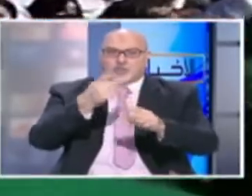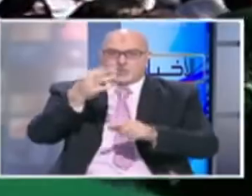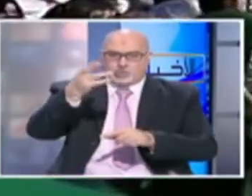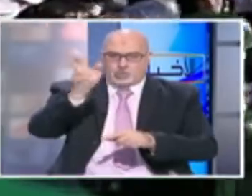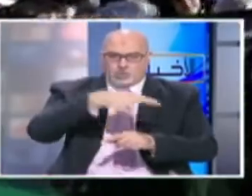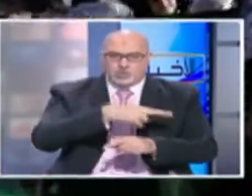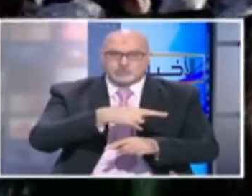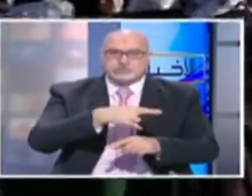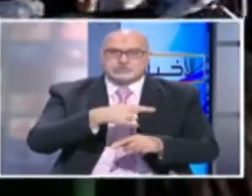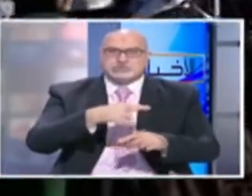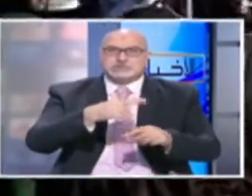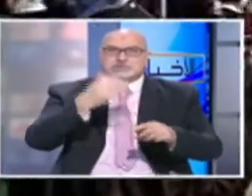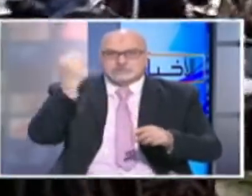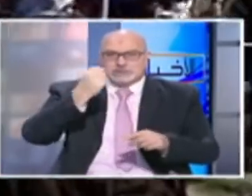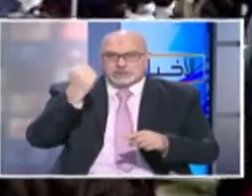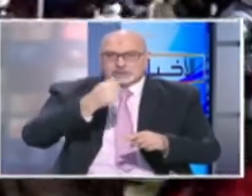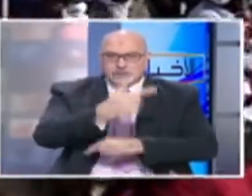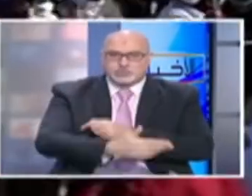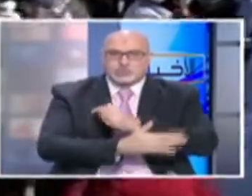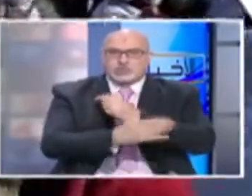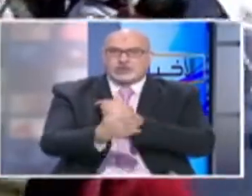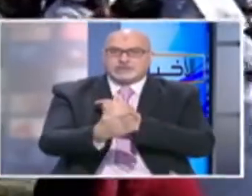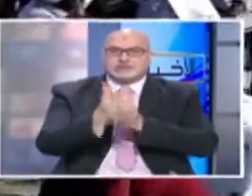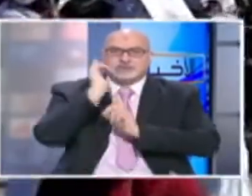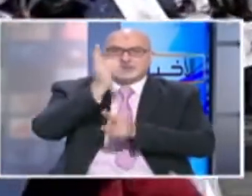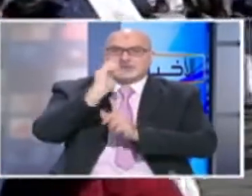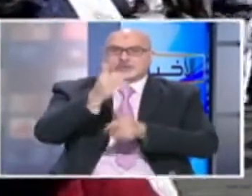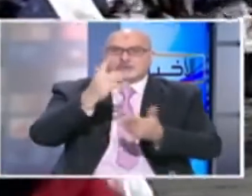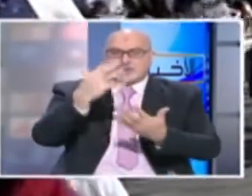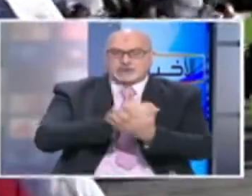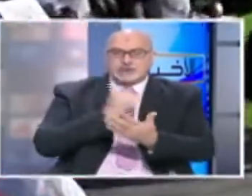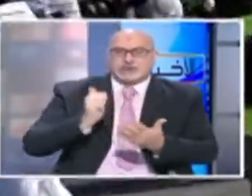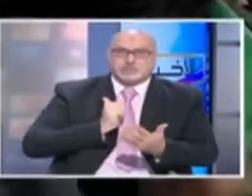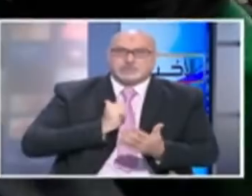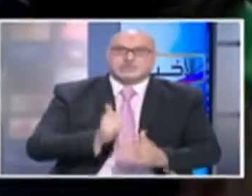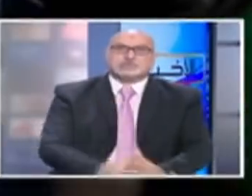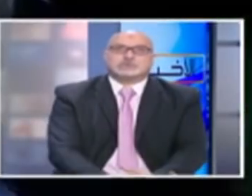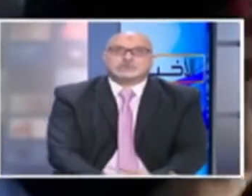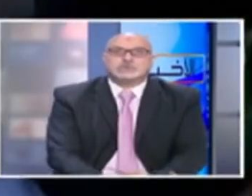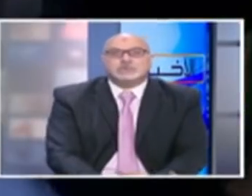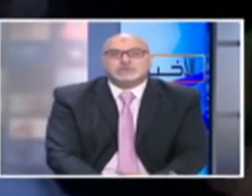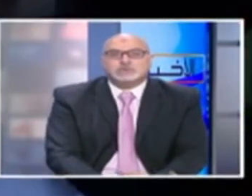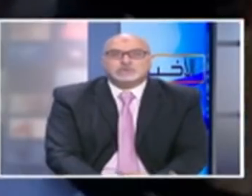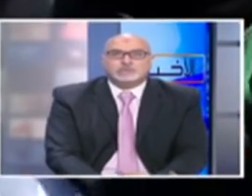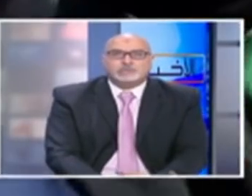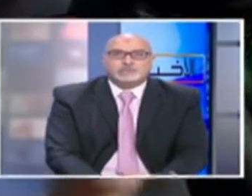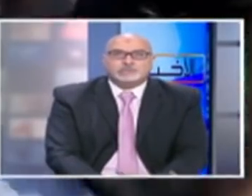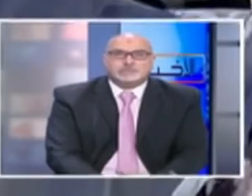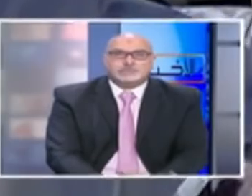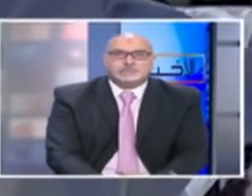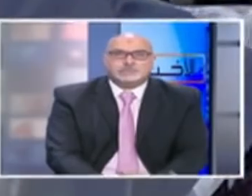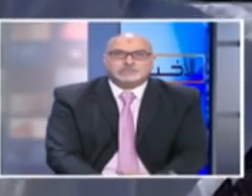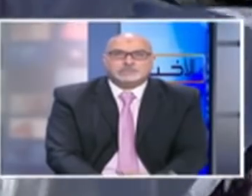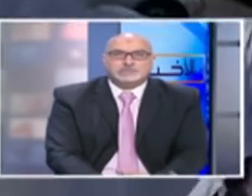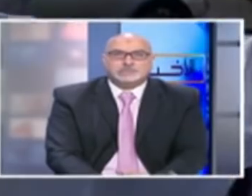الأراضي الصحراوية لمساعدة إخوانهم في الكفاح من أجل تحرير بلادهم. مبارك